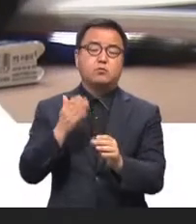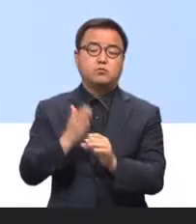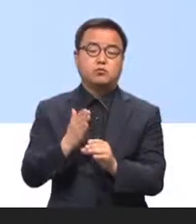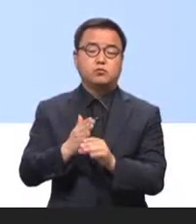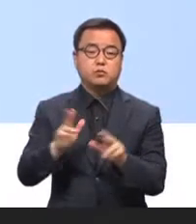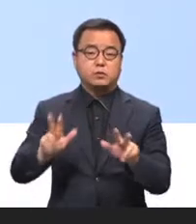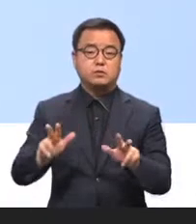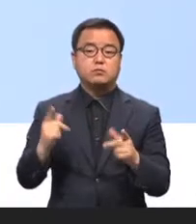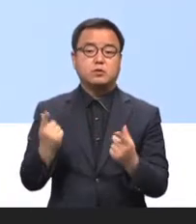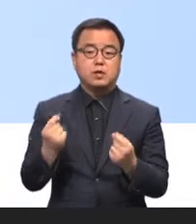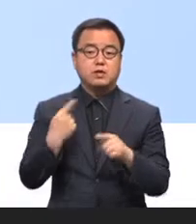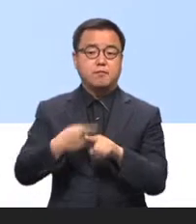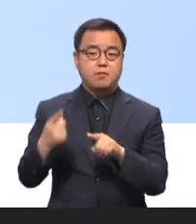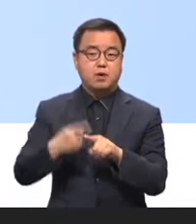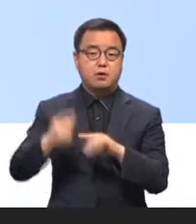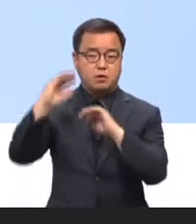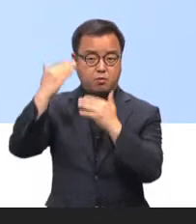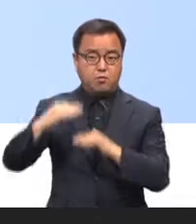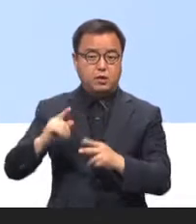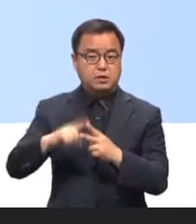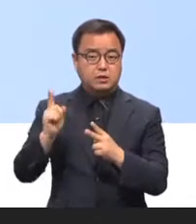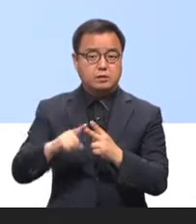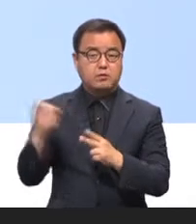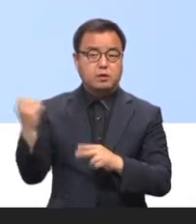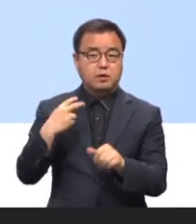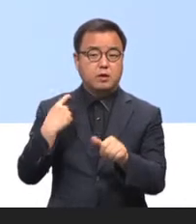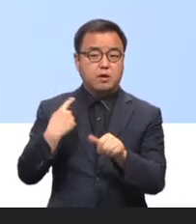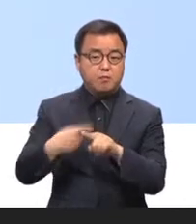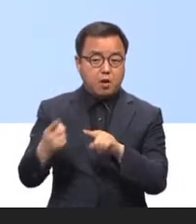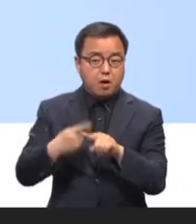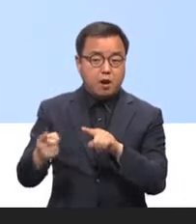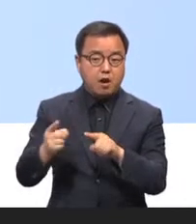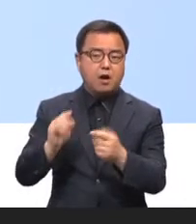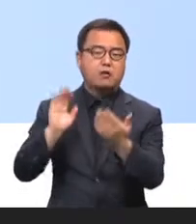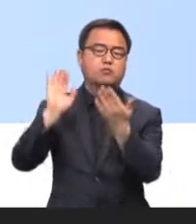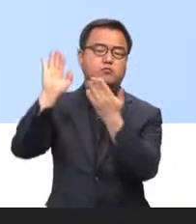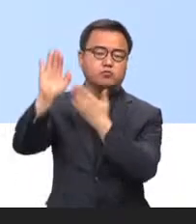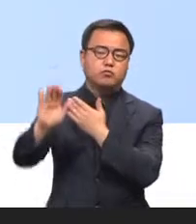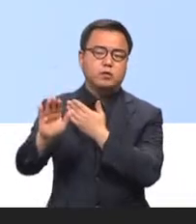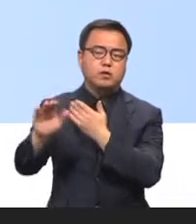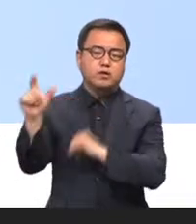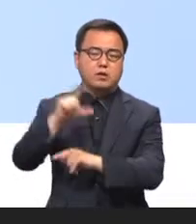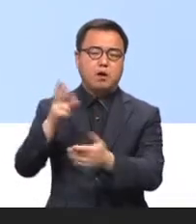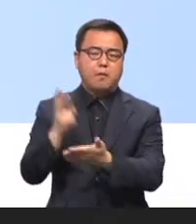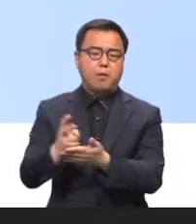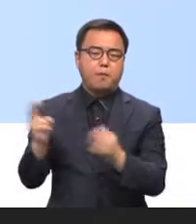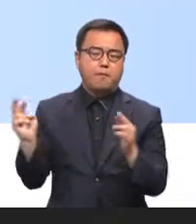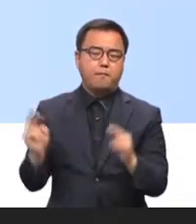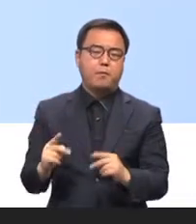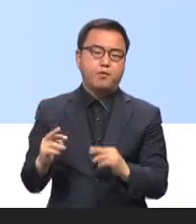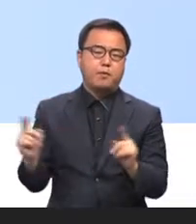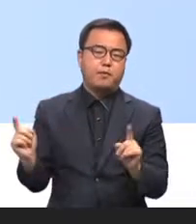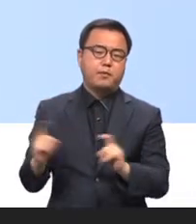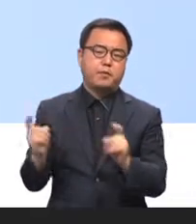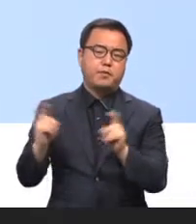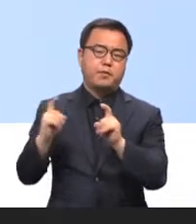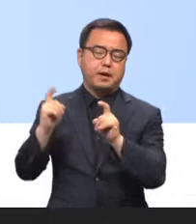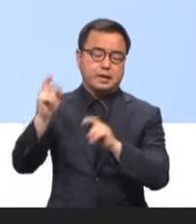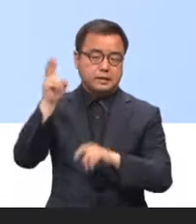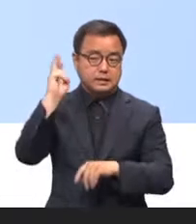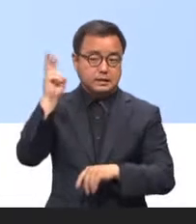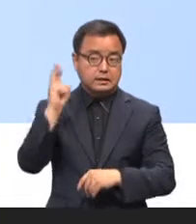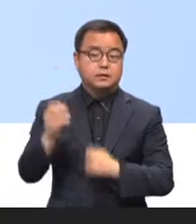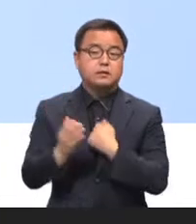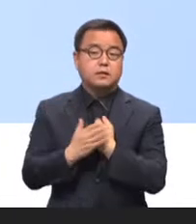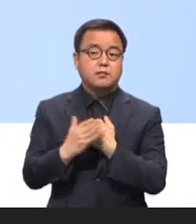평가 과정이나 또 평가 후에도 법적 공방이 계속 예상 되다 보니까 학교를 선택해야